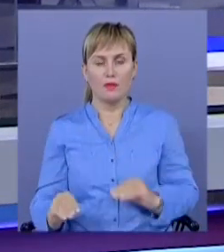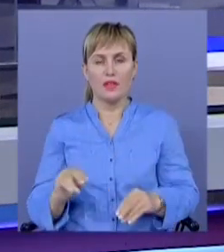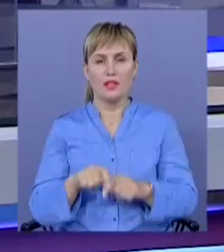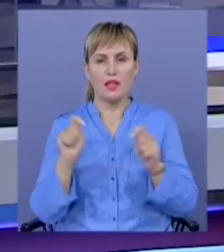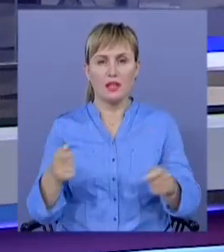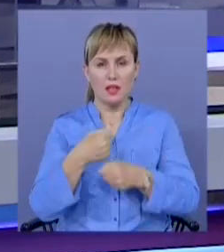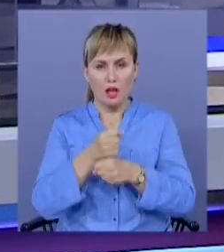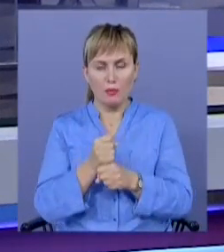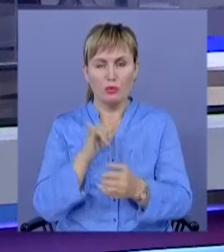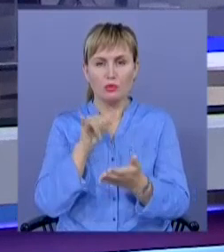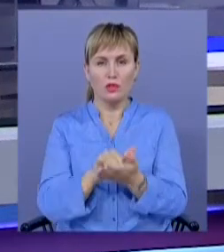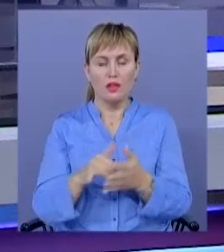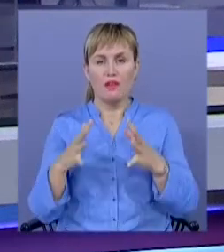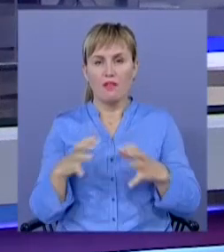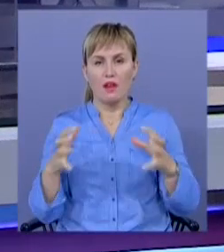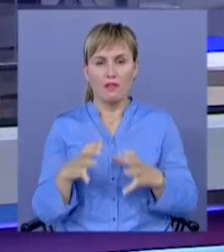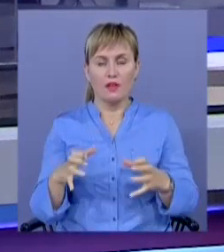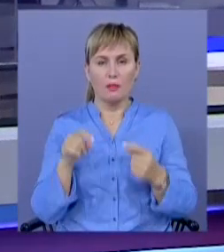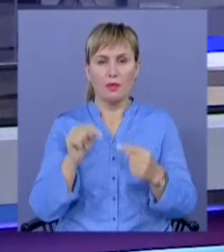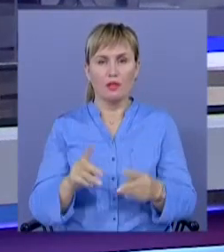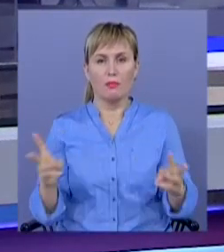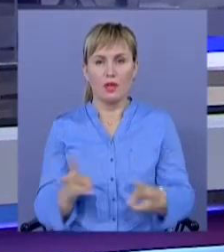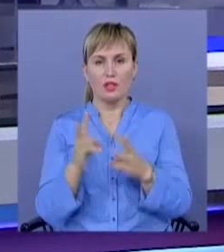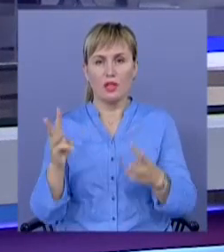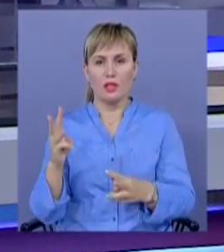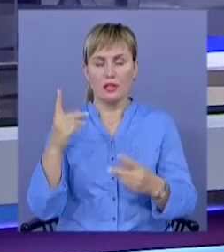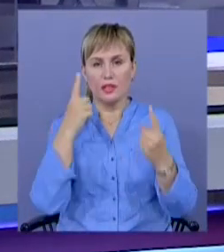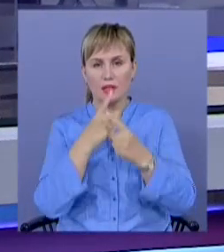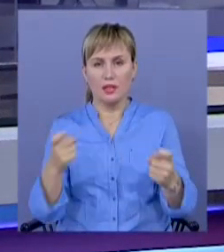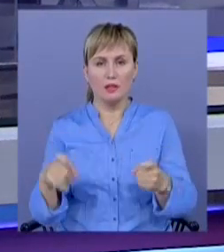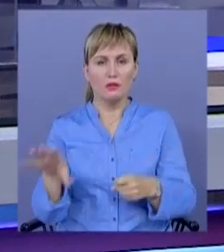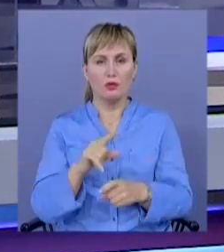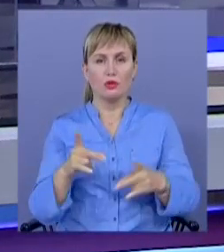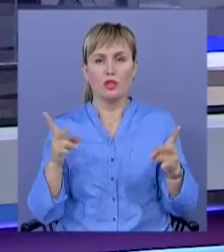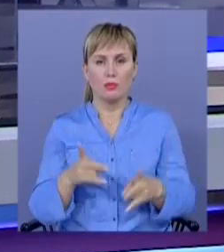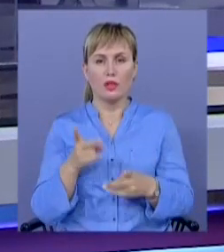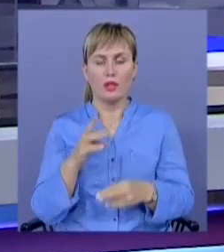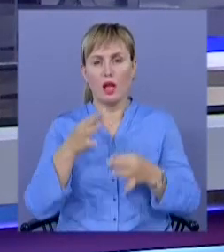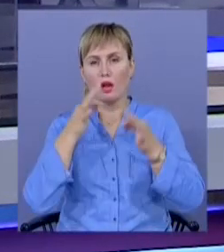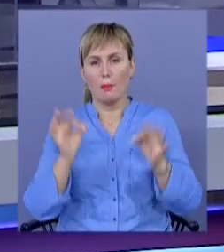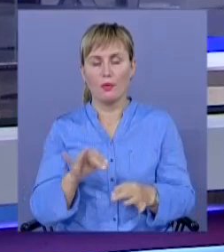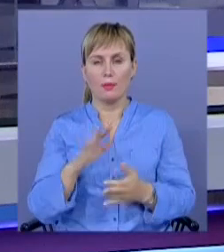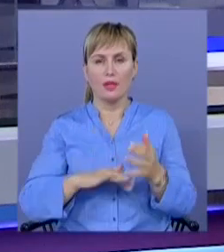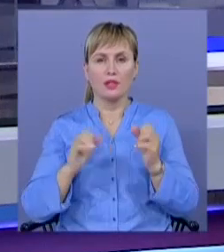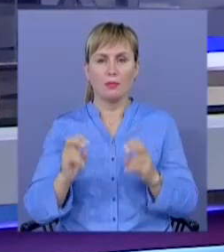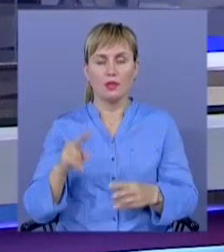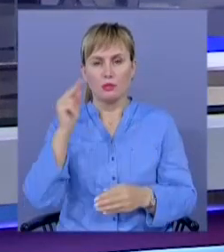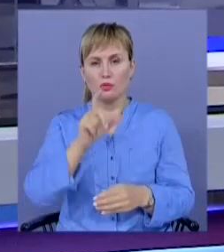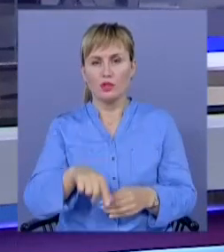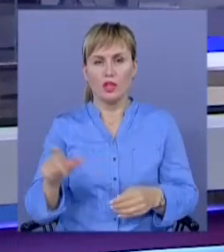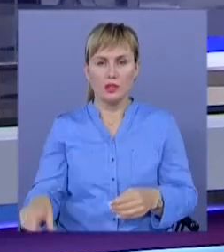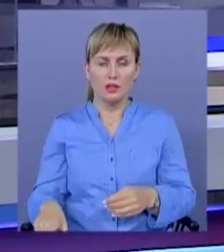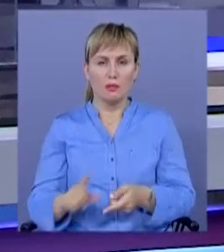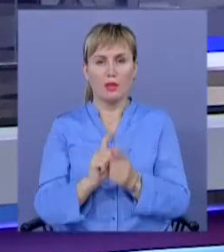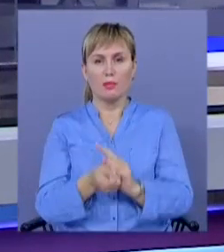создать лаборатории, установить Wi-Fi, противопожарные сигнализации. В общем, все, что необходимо для комфорта и безопасности учащихся.